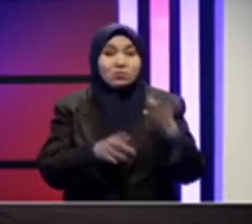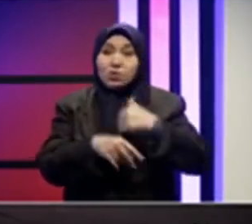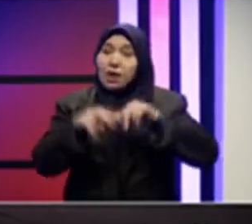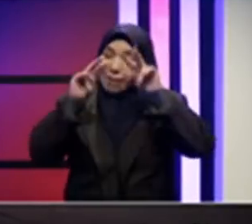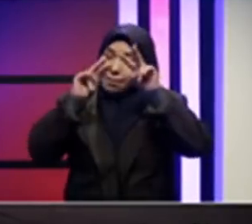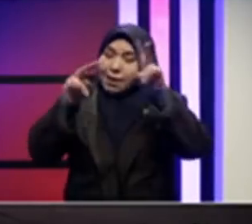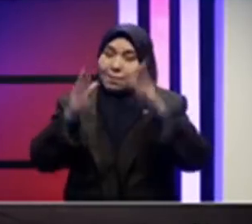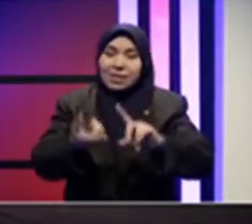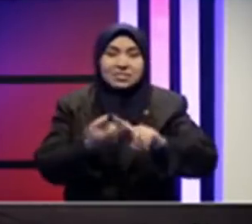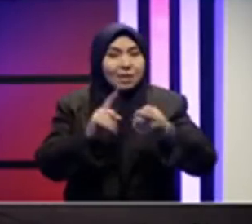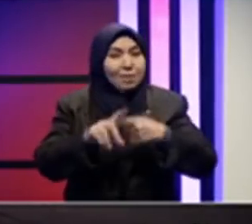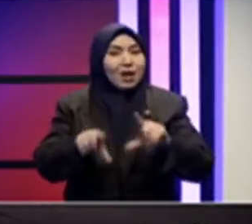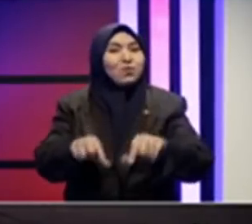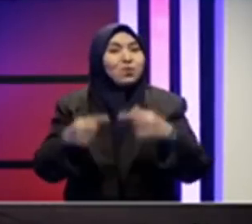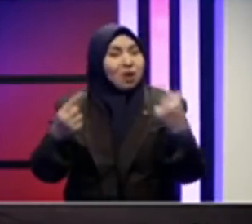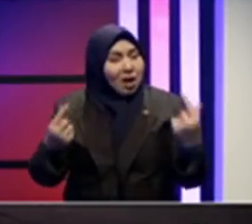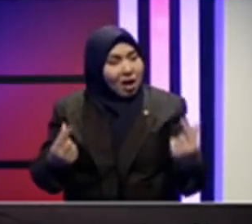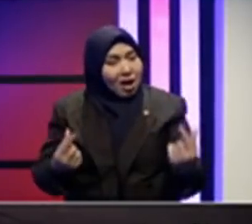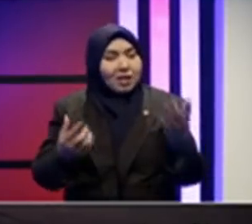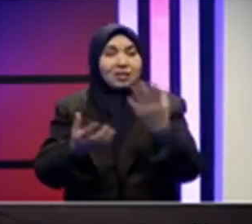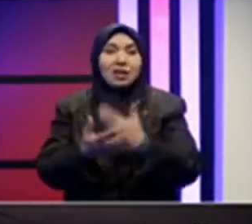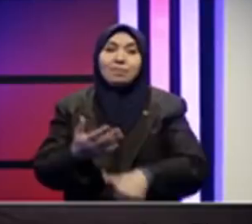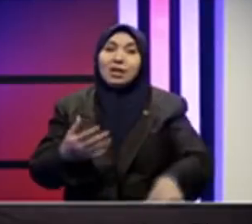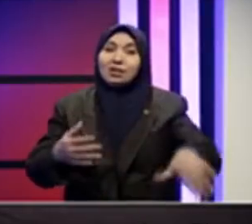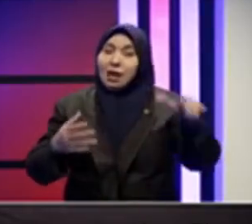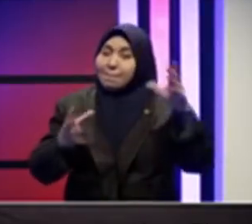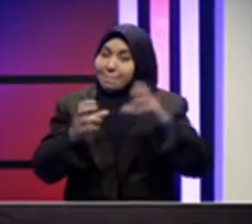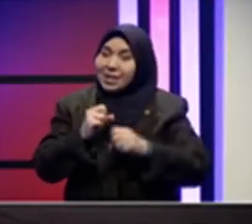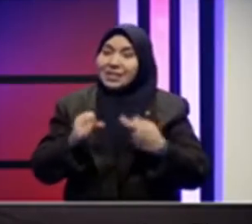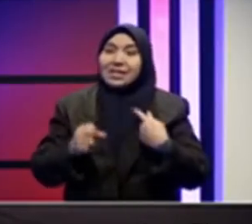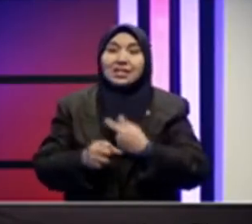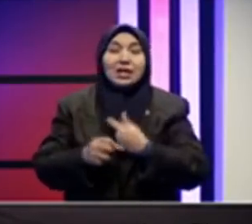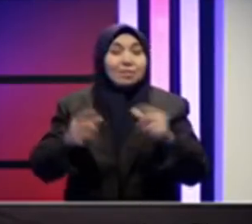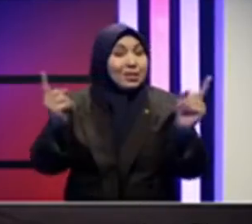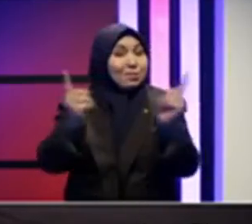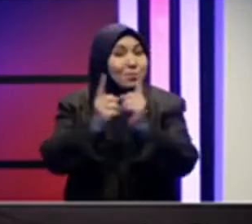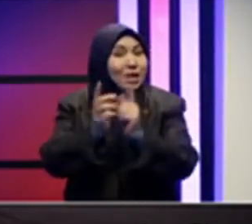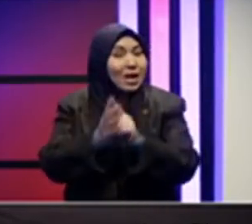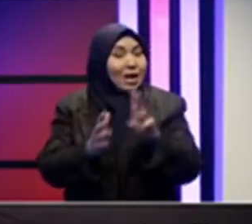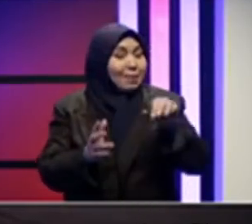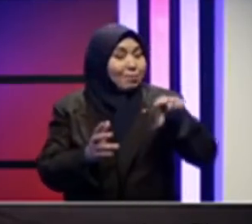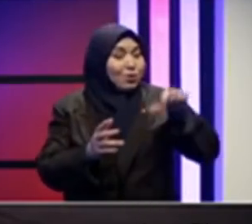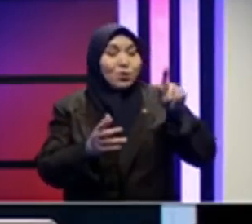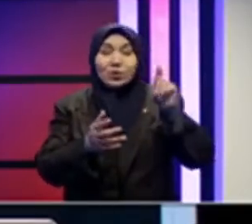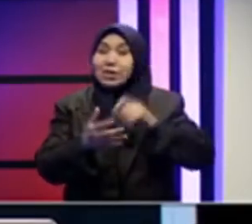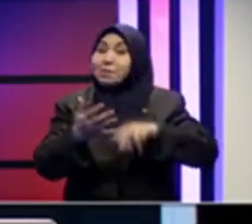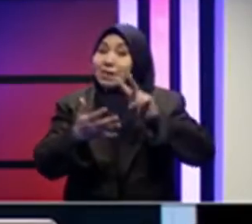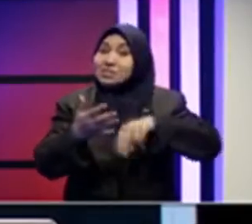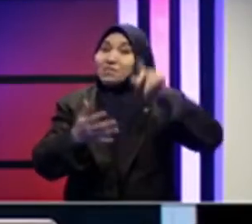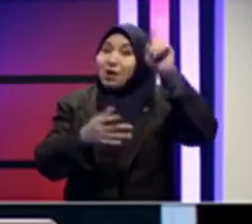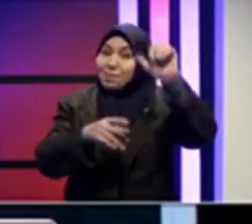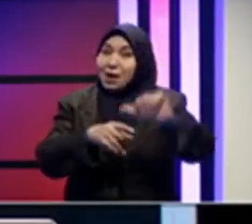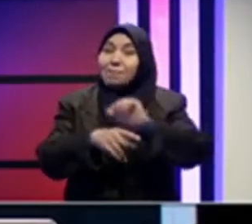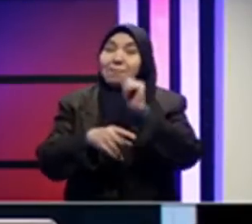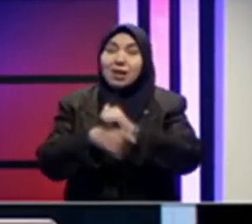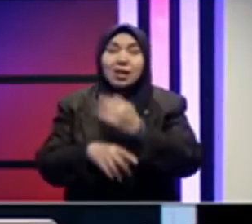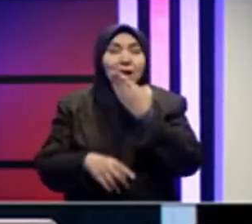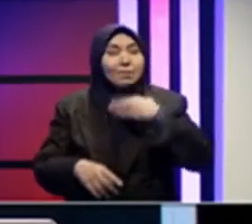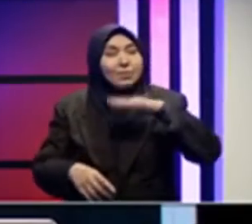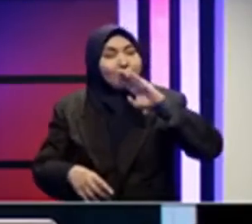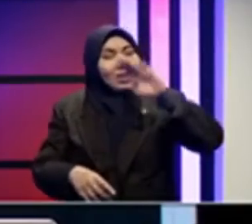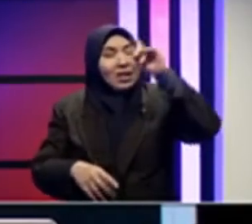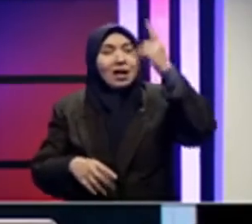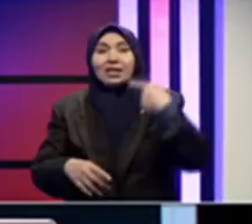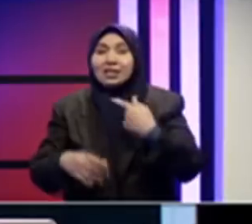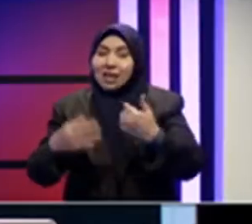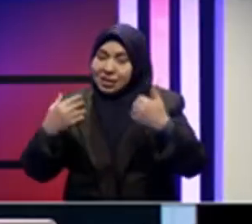sahabat-sahabat Al-Quran. Syukur pada Allah Subhanahu Wa Taala dapat kita bertemu lagi dalam My Quran Time, baca faham amal. Alhamdulillah, kita dalam